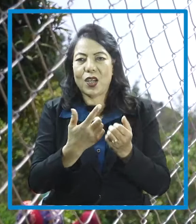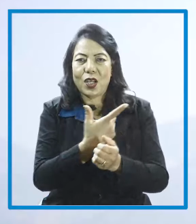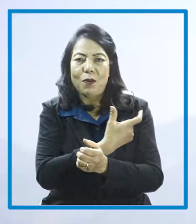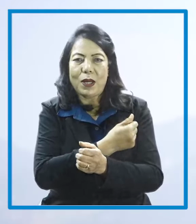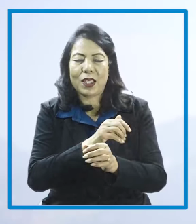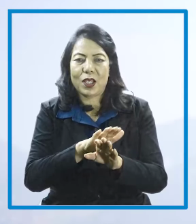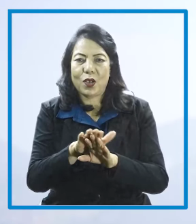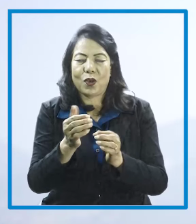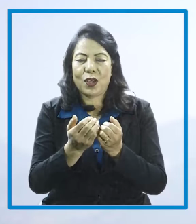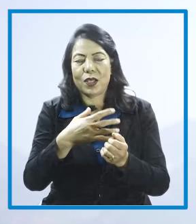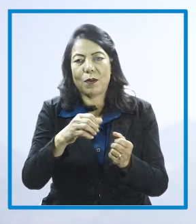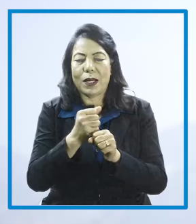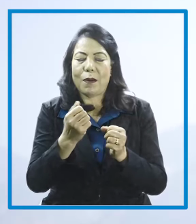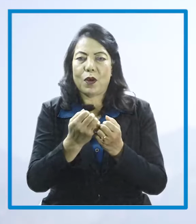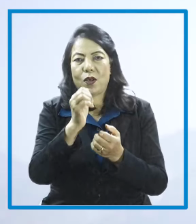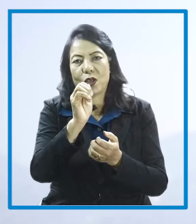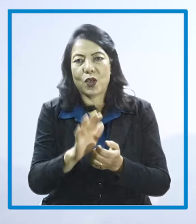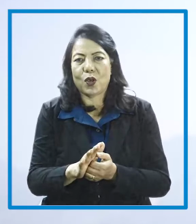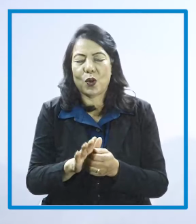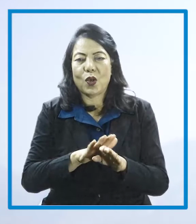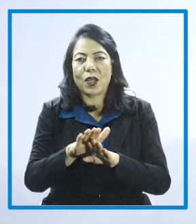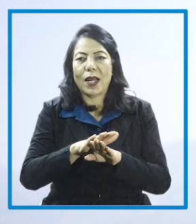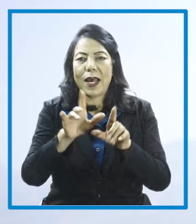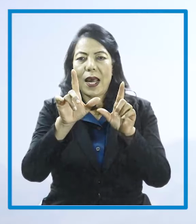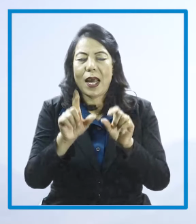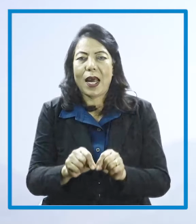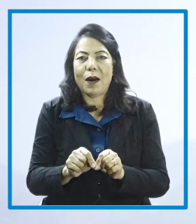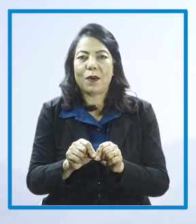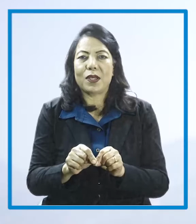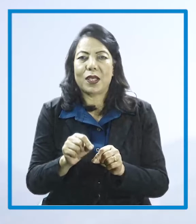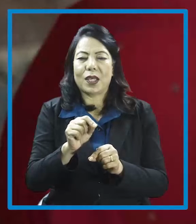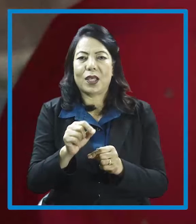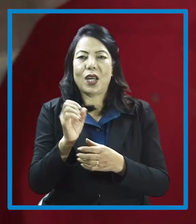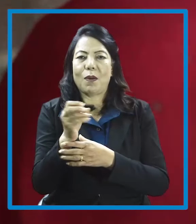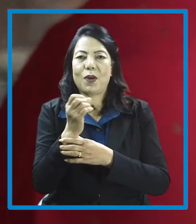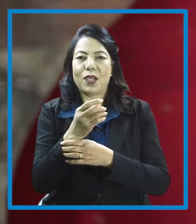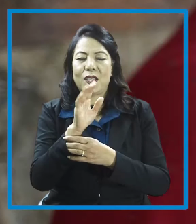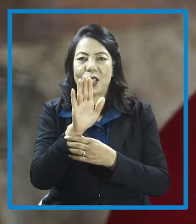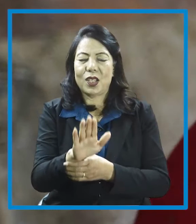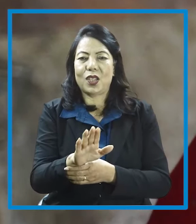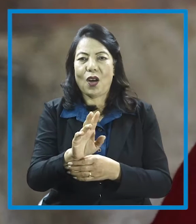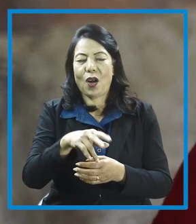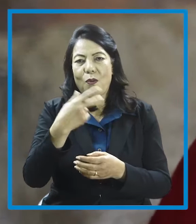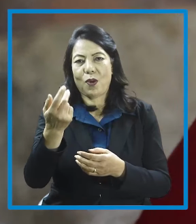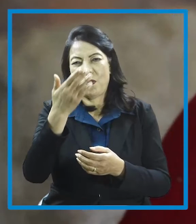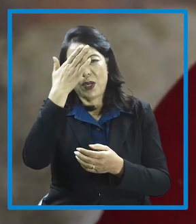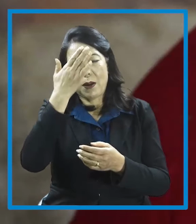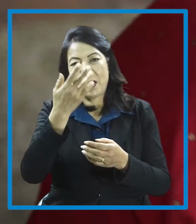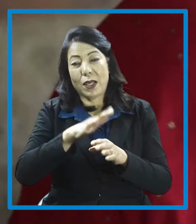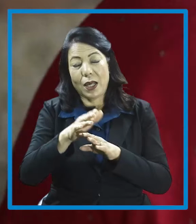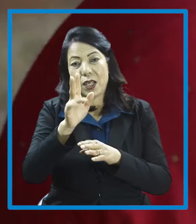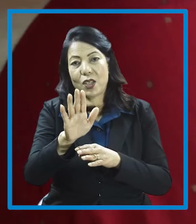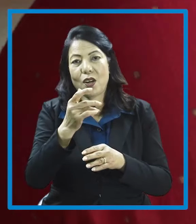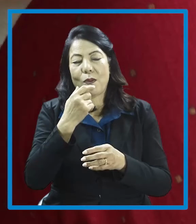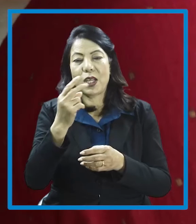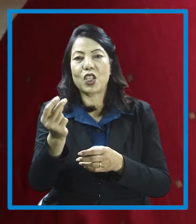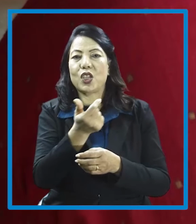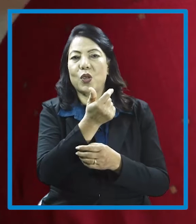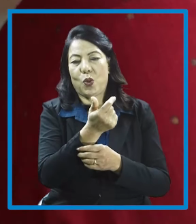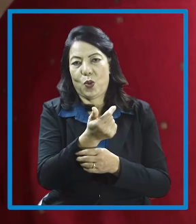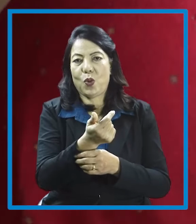औषधि उपचार गर्ने भ्याक्सिनेसनहरू गर्ने सबै काम गर्न सक्छु अति आवश्यक केस छ इमर्जेन्सी छ ढलेकै छ भने